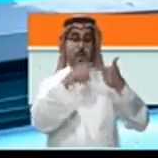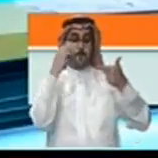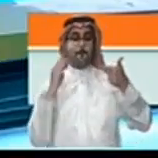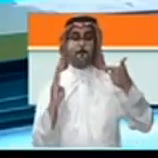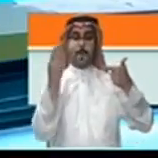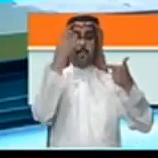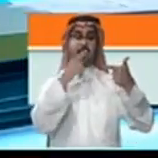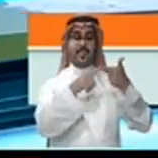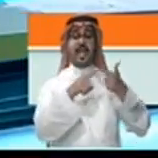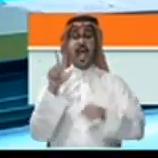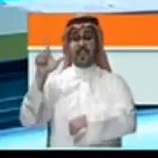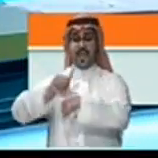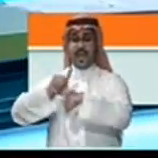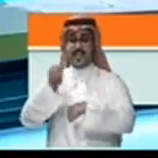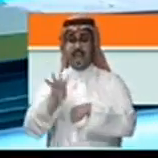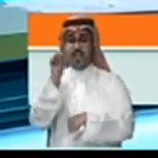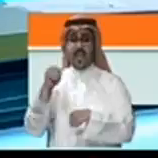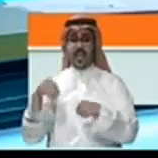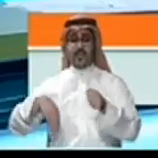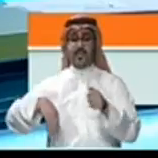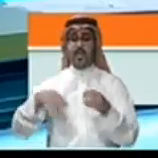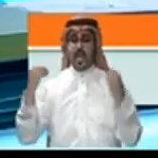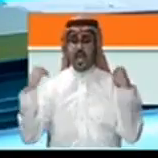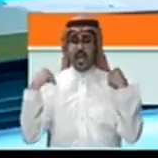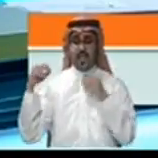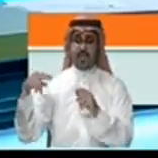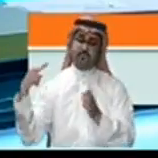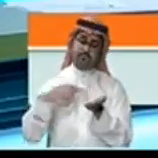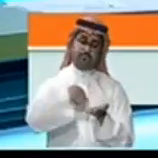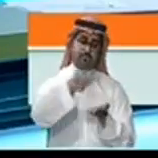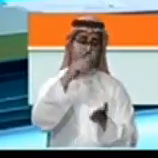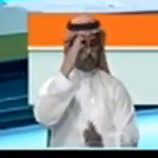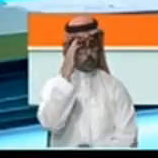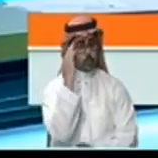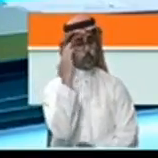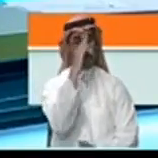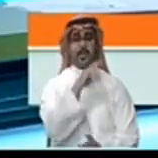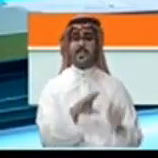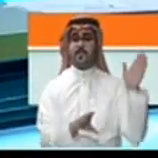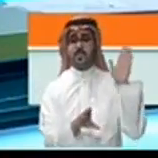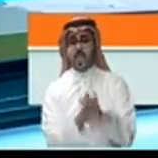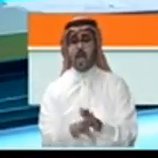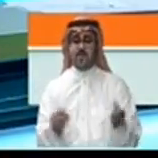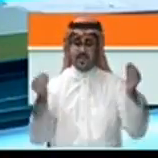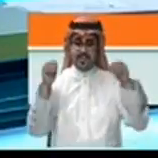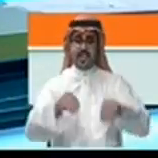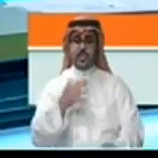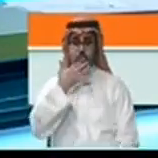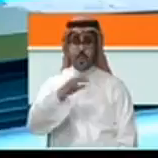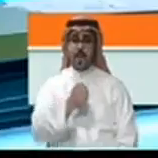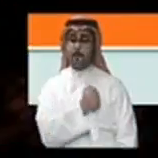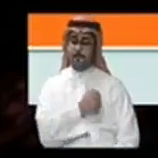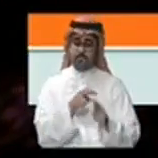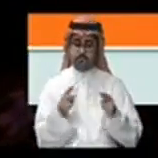ولي العهد على ما توليه القيادة الرشيدة من اهتمام ودعم كبيرين لقطاع الرياضة والشباب.